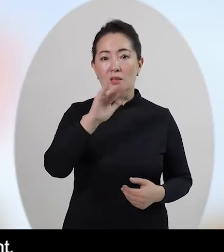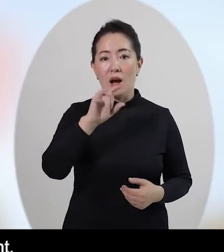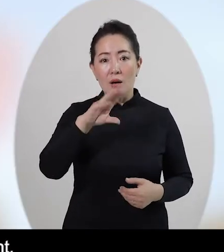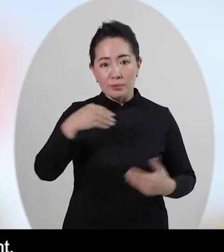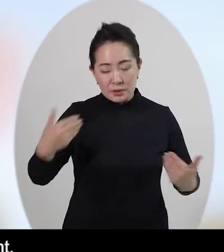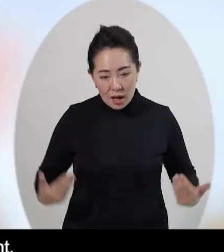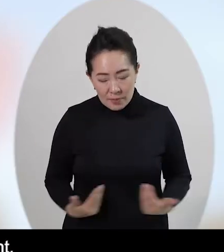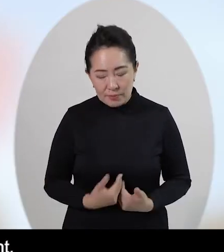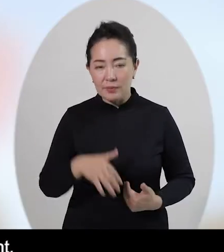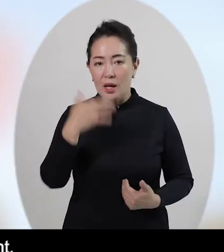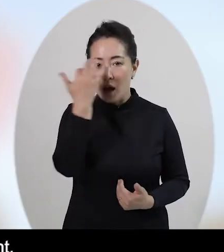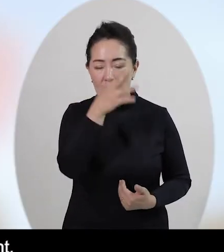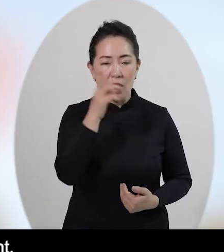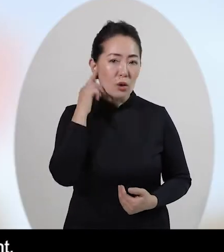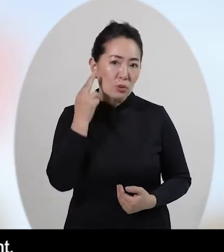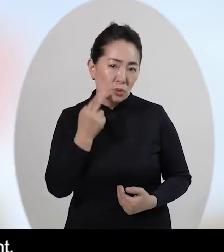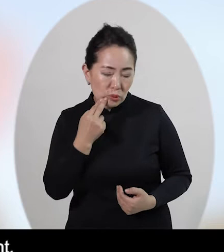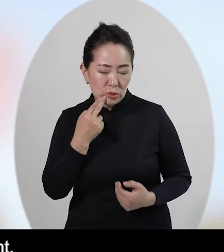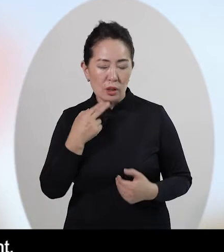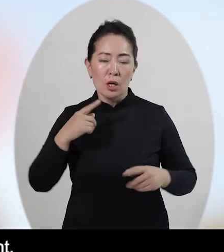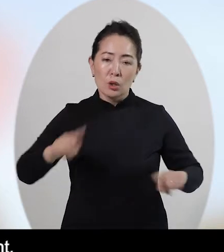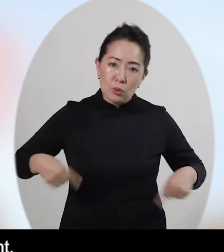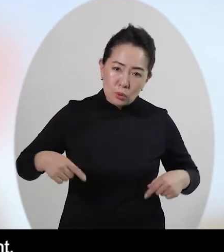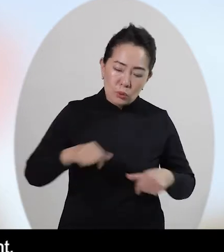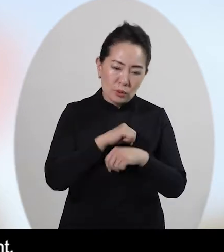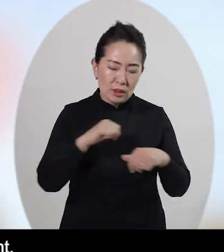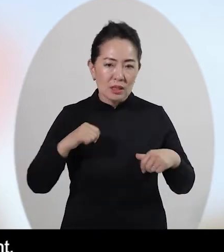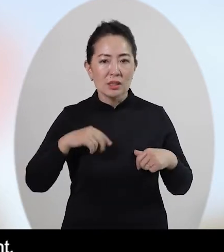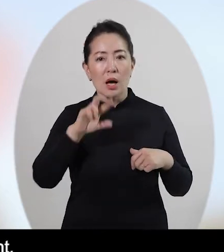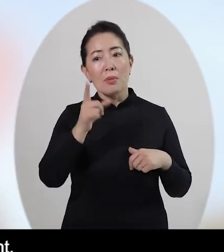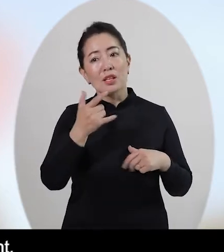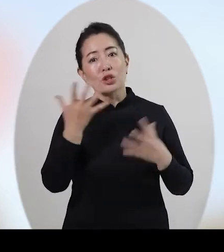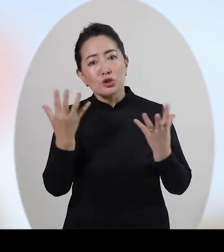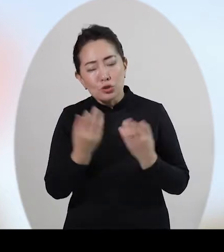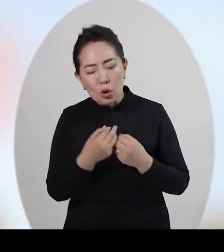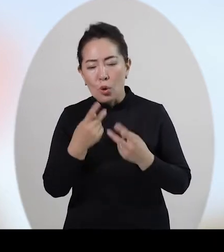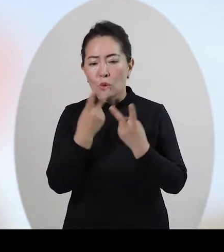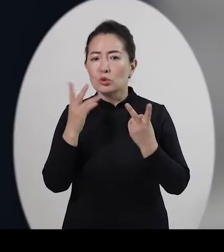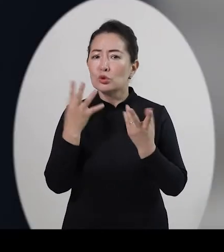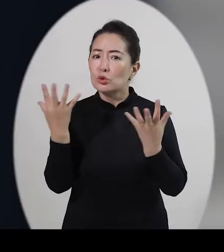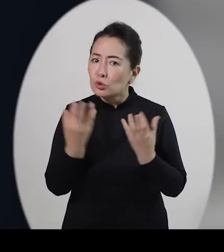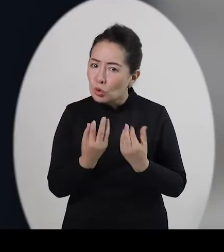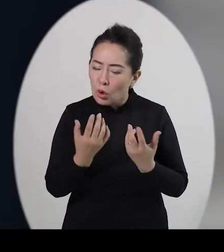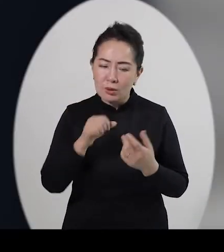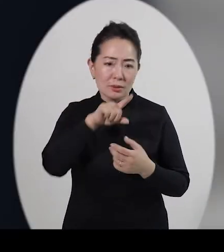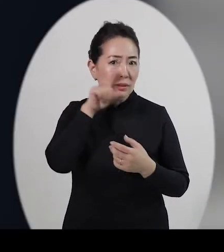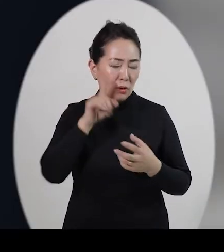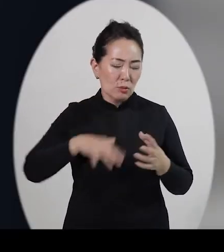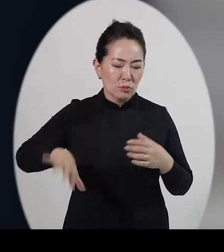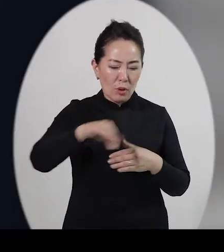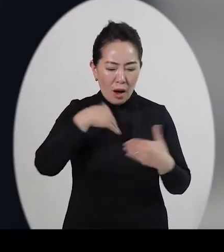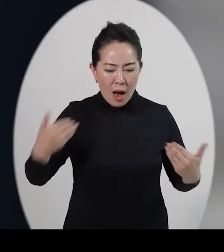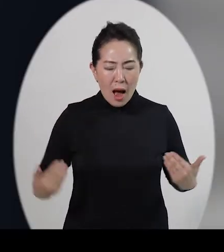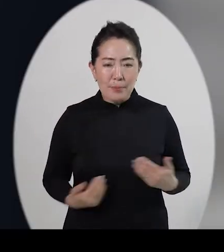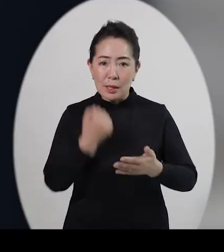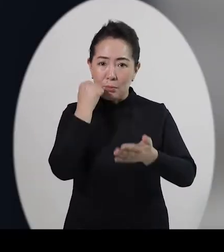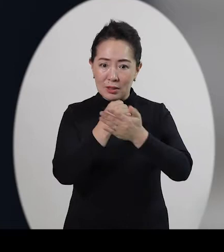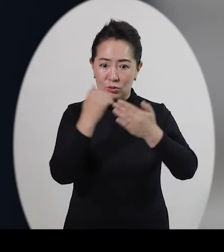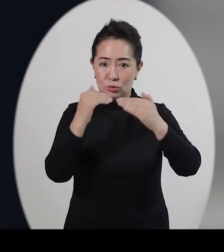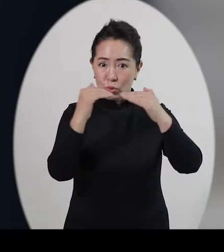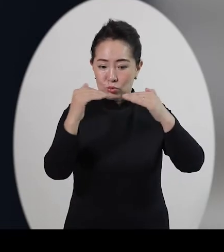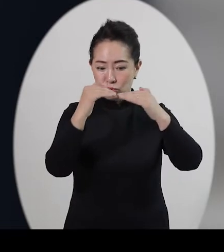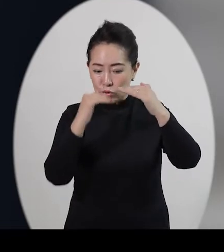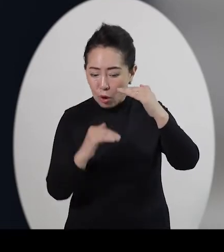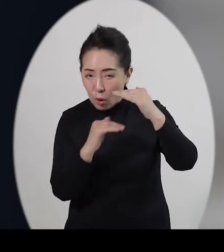болон гэр хорооллт амьдардаг залуус, сонсголын харааны тулгуур эртний бэрхшээлтэй залуус, билгийн цүнх, үндэсний цүнх залуус болон амжирааны